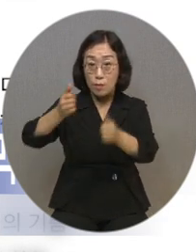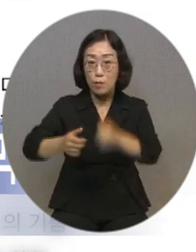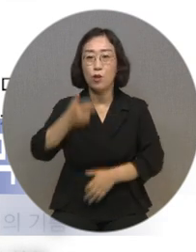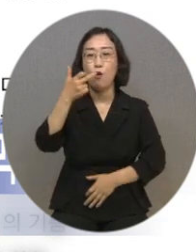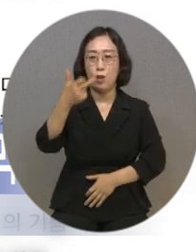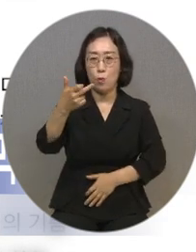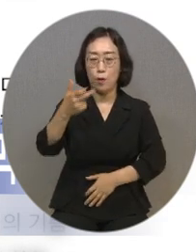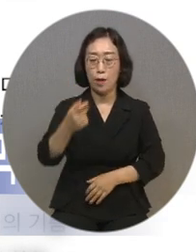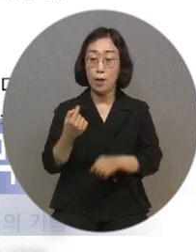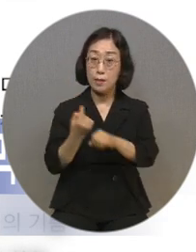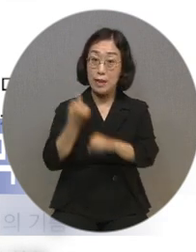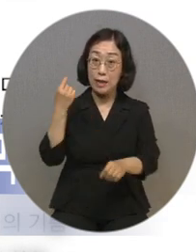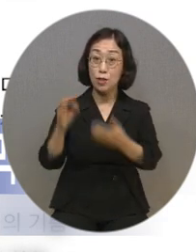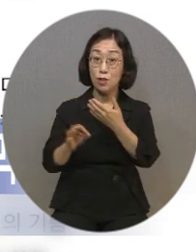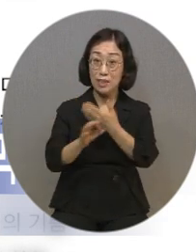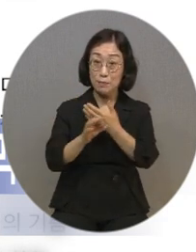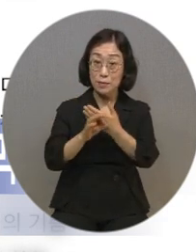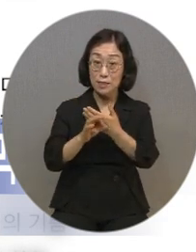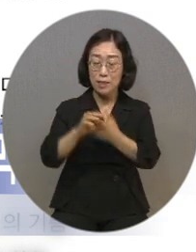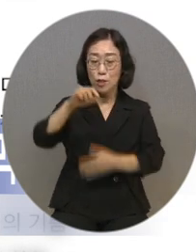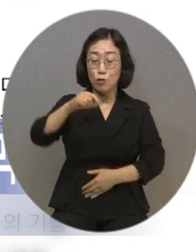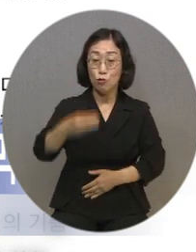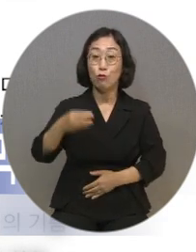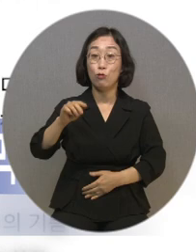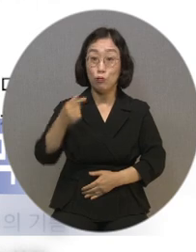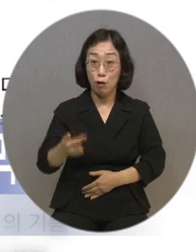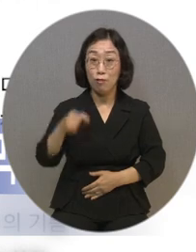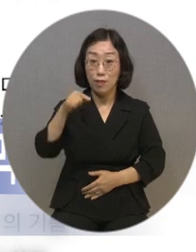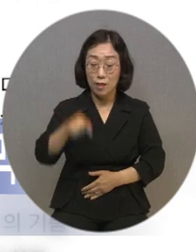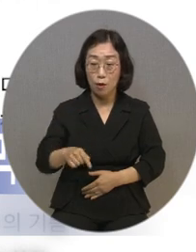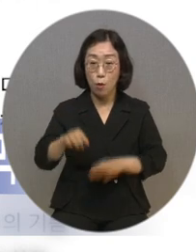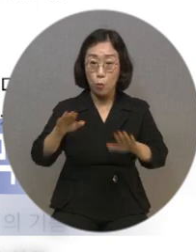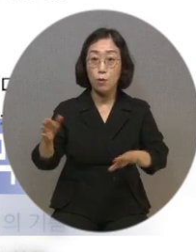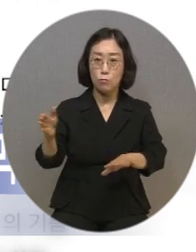지난 대회까지 전시 종목으로 열리던 슐런이란